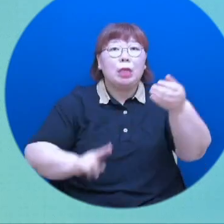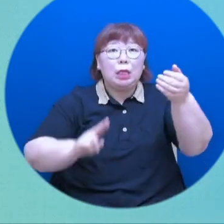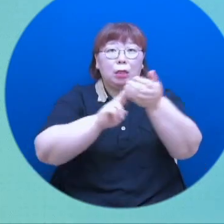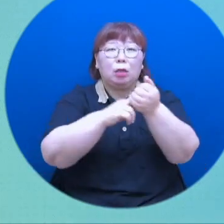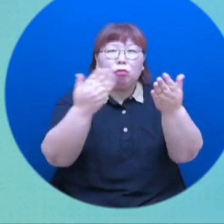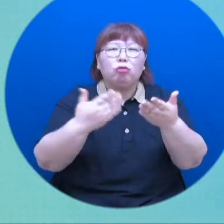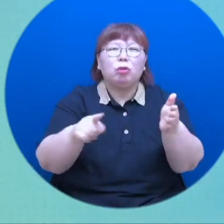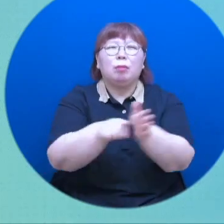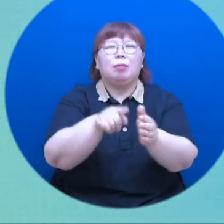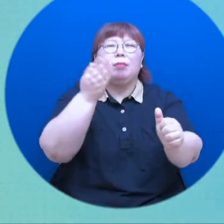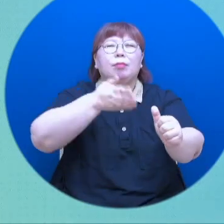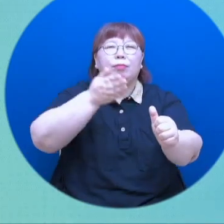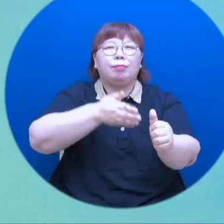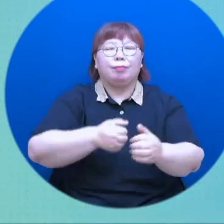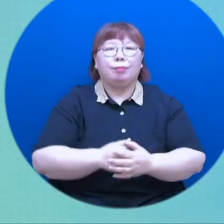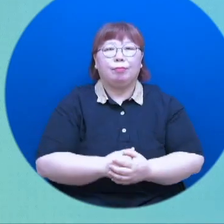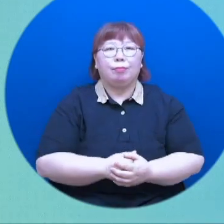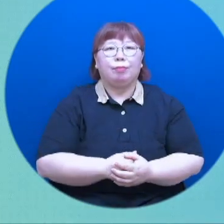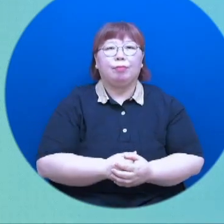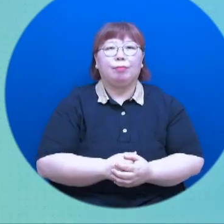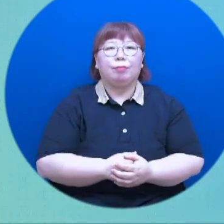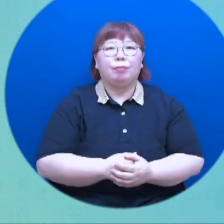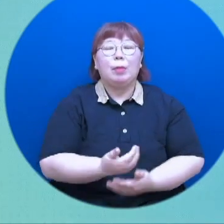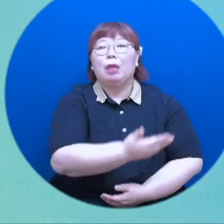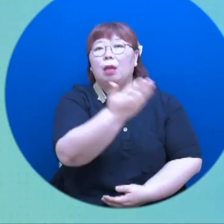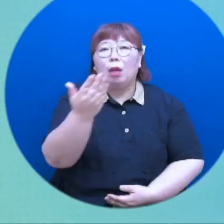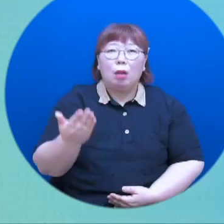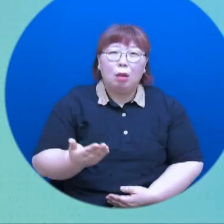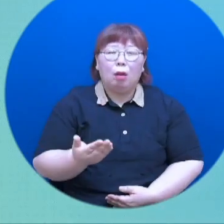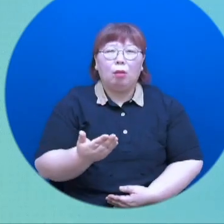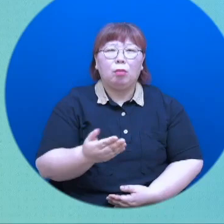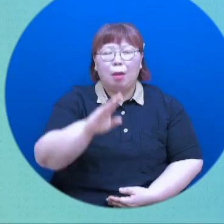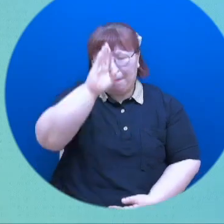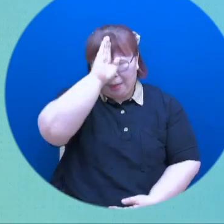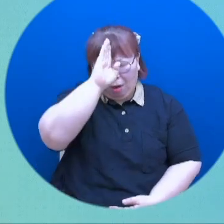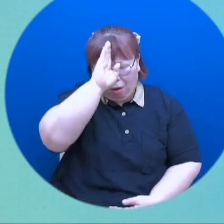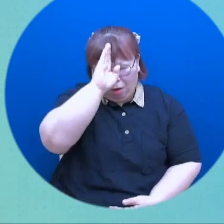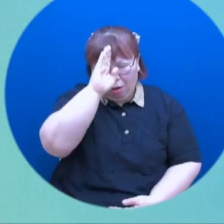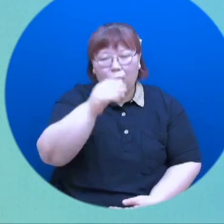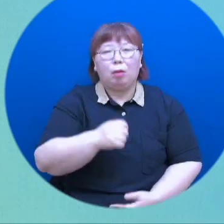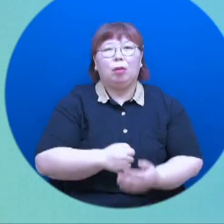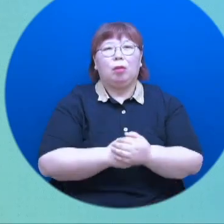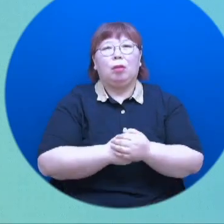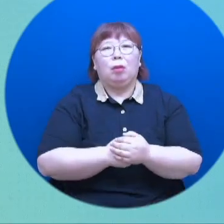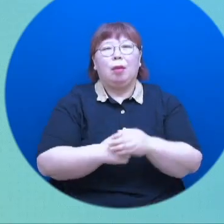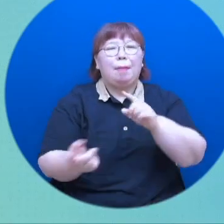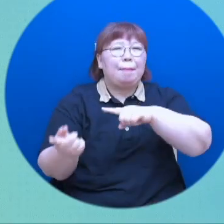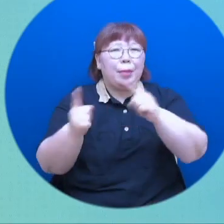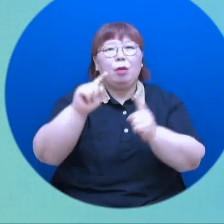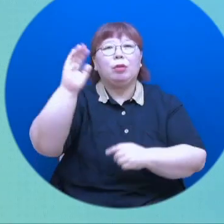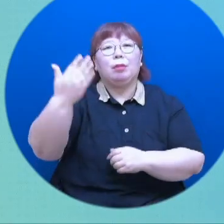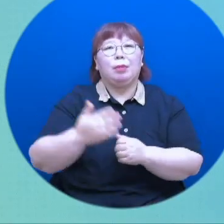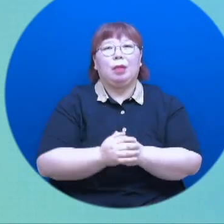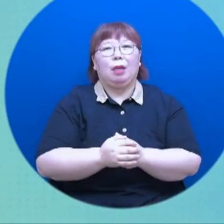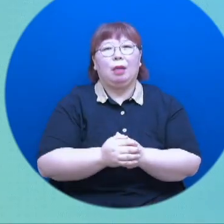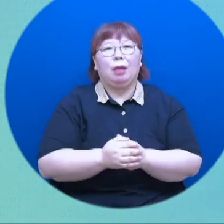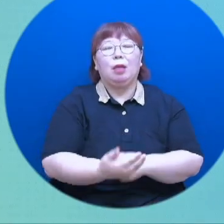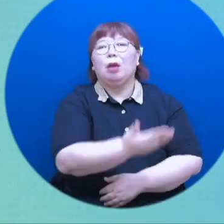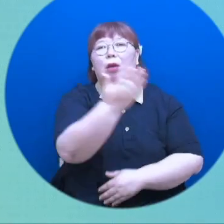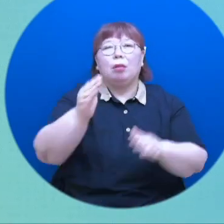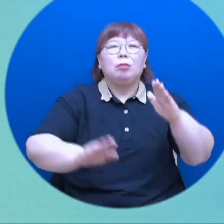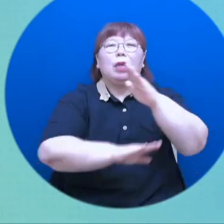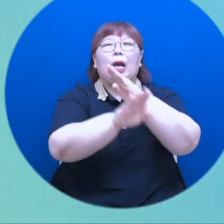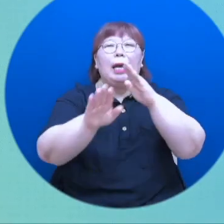걸 믿으시기를 바랍니다. 여러분의 질병 기적으로 치유됩니다. 여러분의